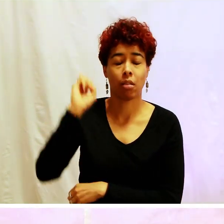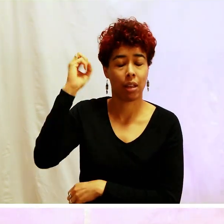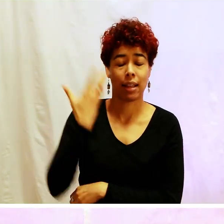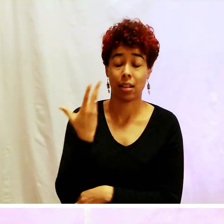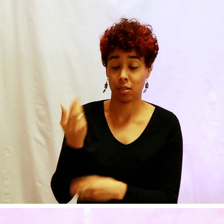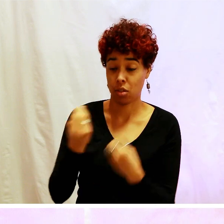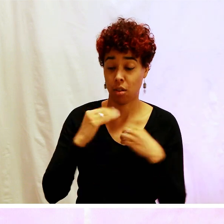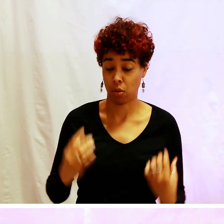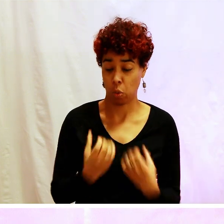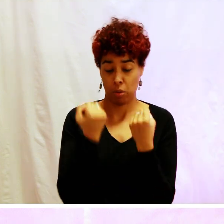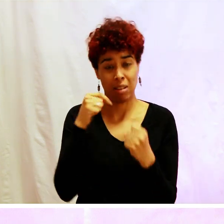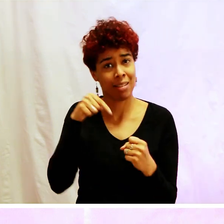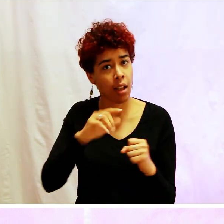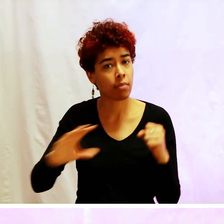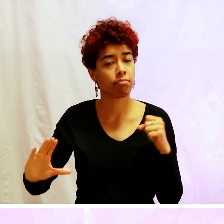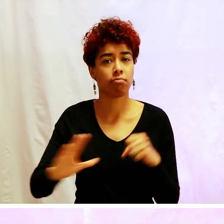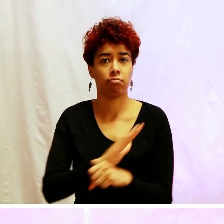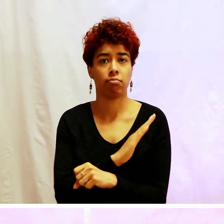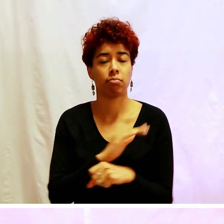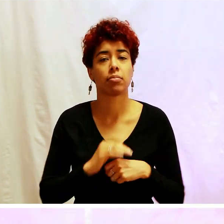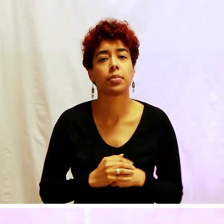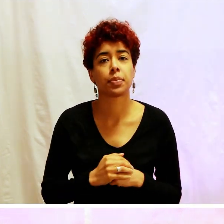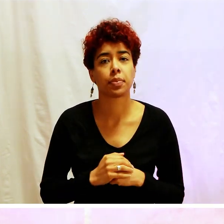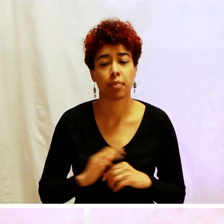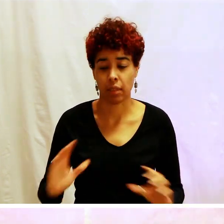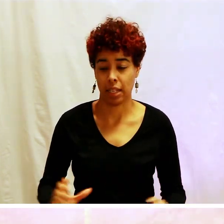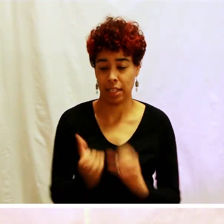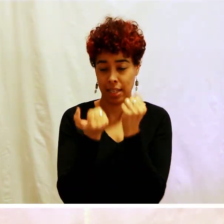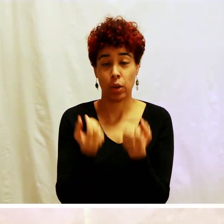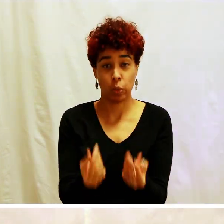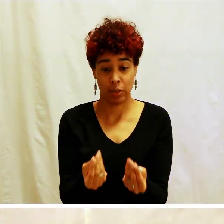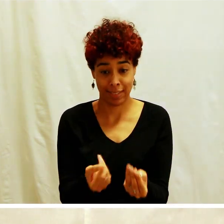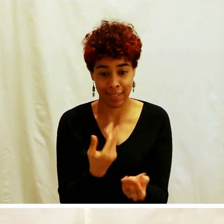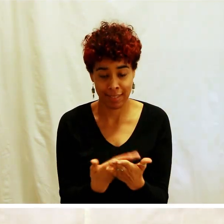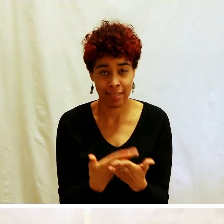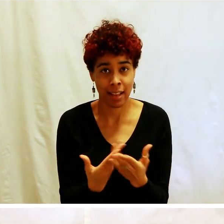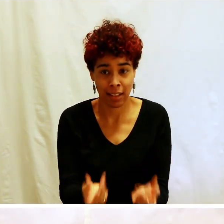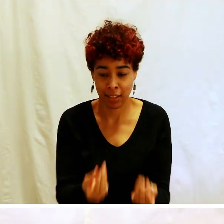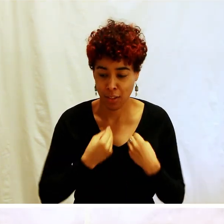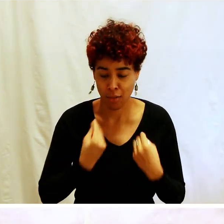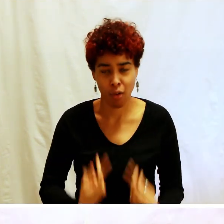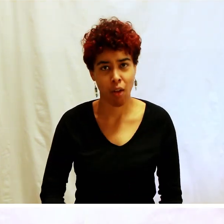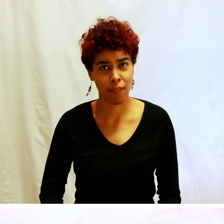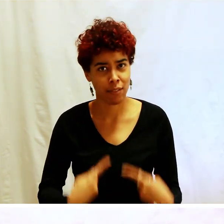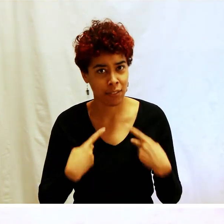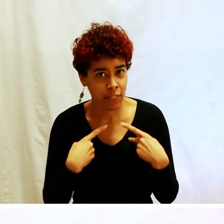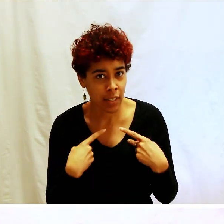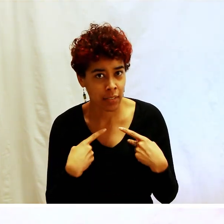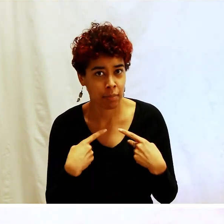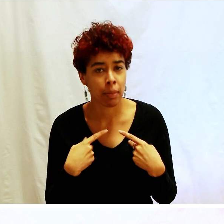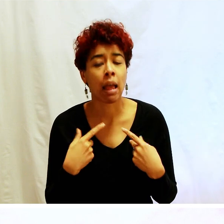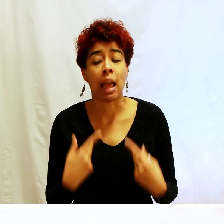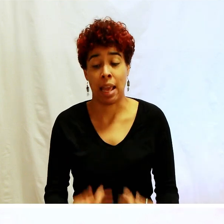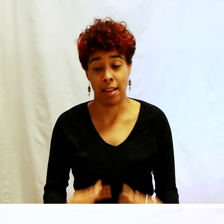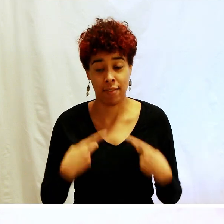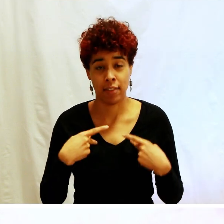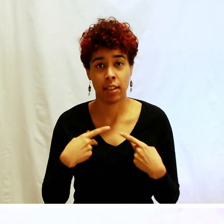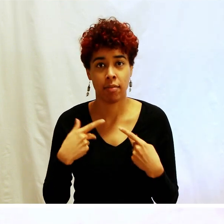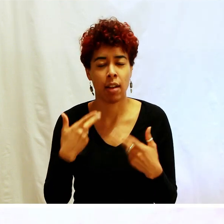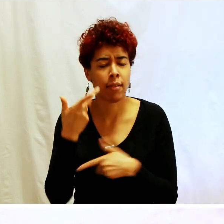salut. Il est complet. Il est le salut qui t'apporte, la vie et ta vie va porter du